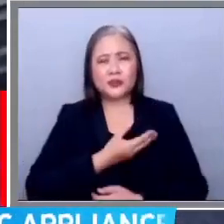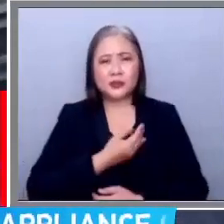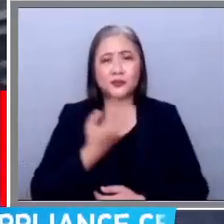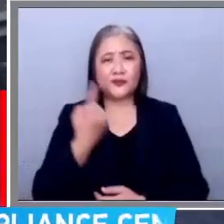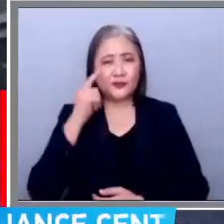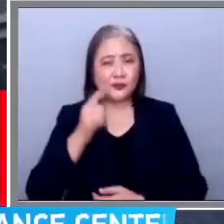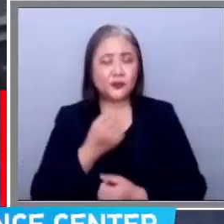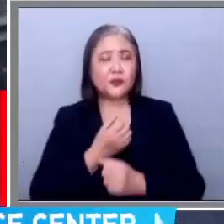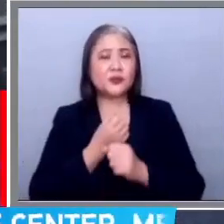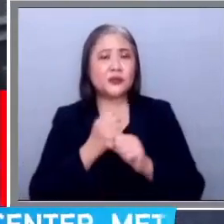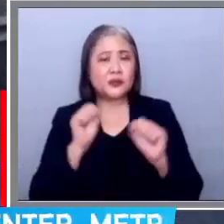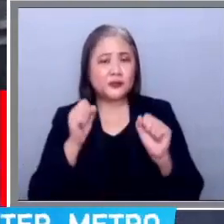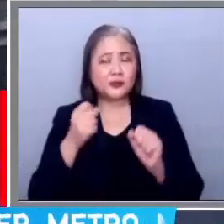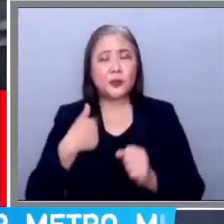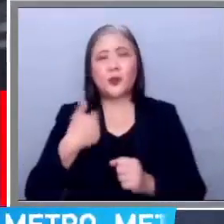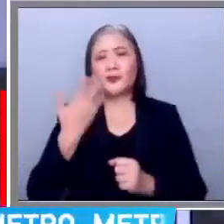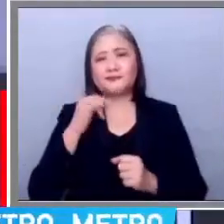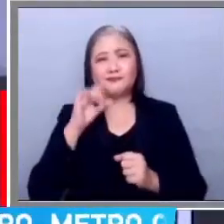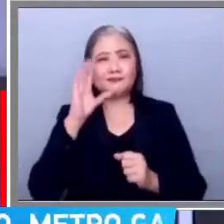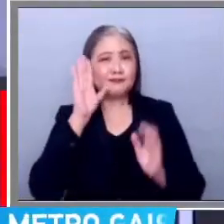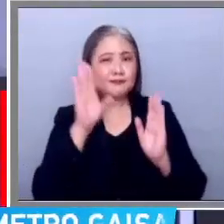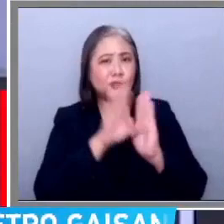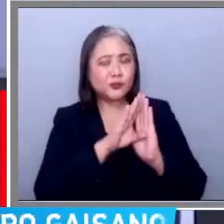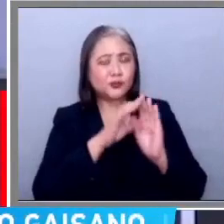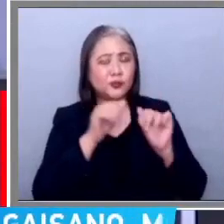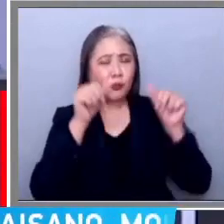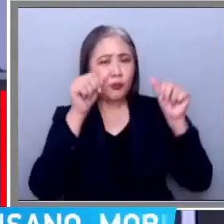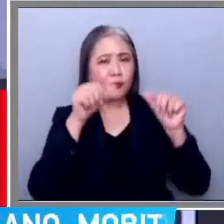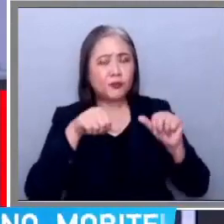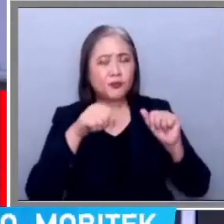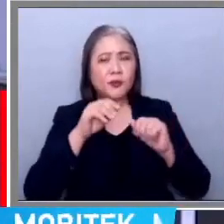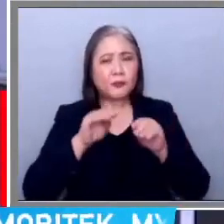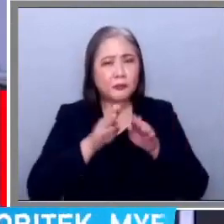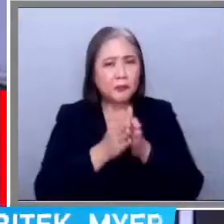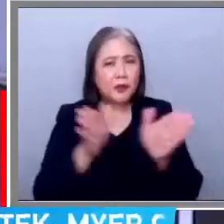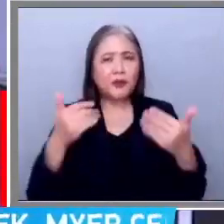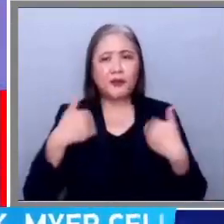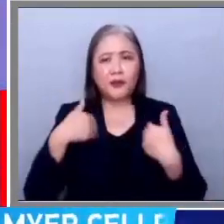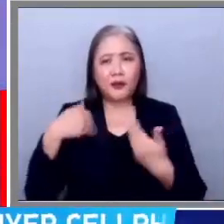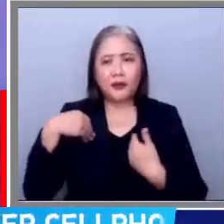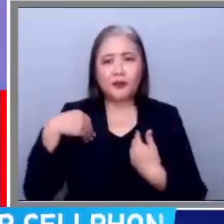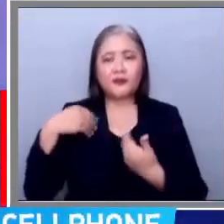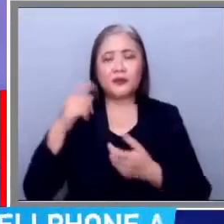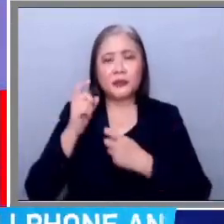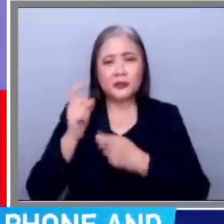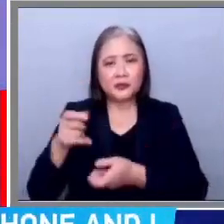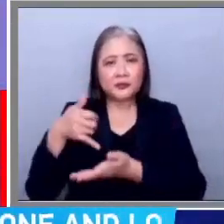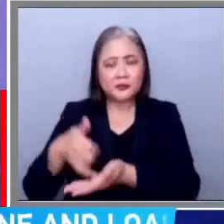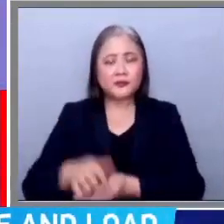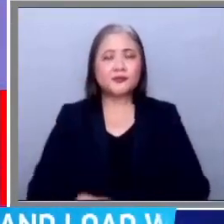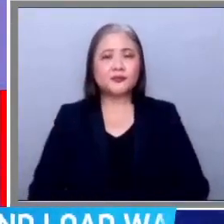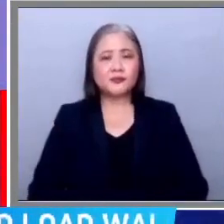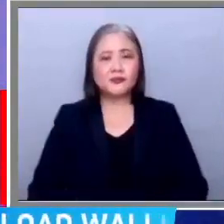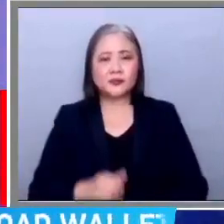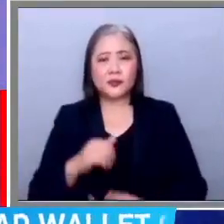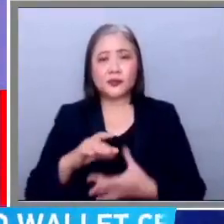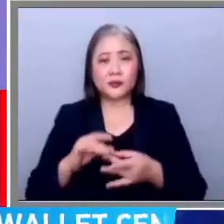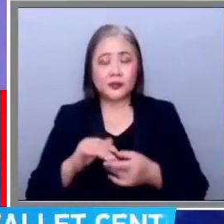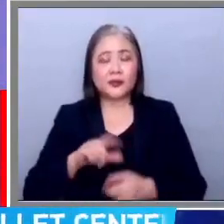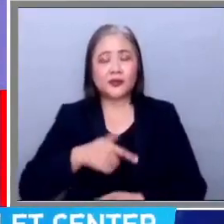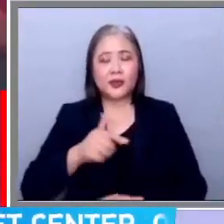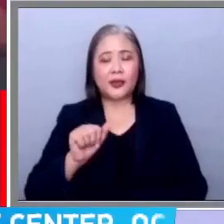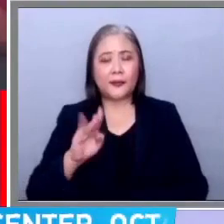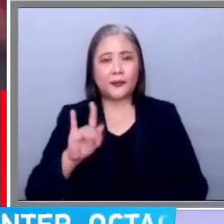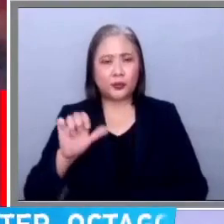na yung kanyang mukha at may pabuya pa. Hindi diretsyong nakapagtanong ang media. Sa news conference, Secretary Abalos yung nagtanong sa